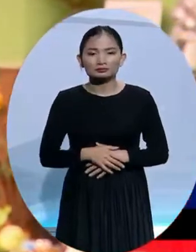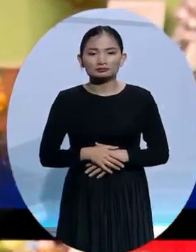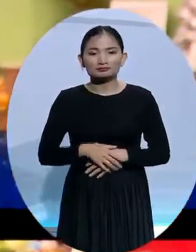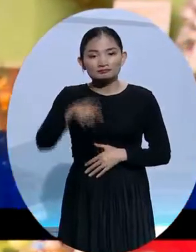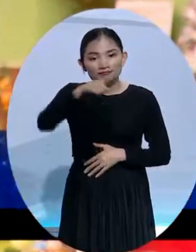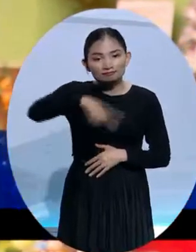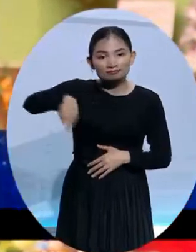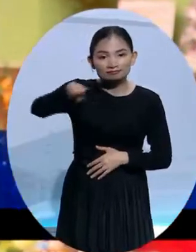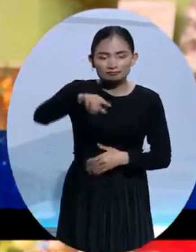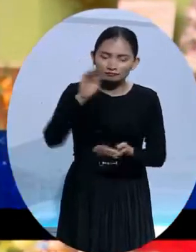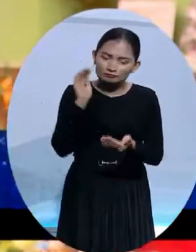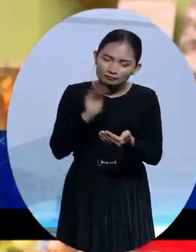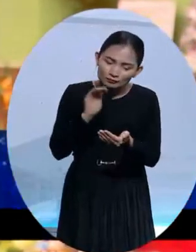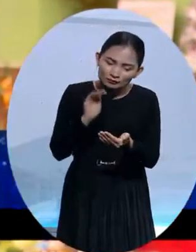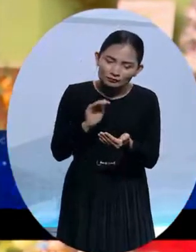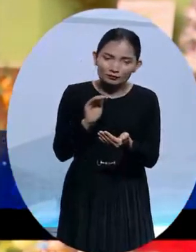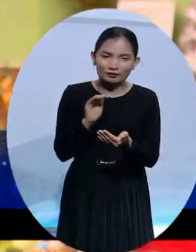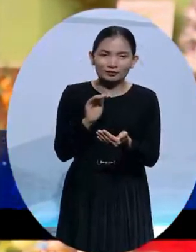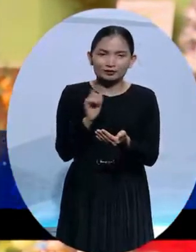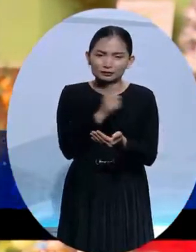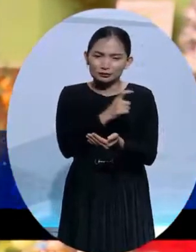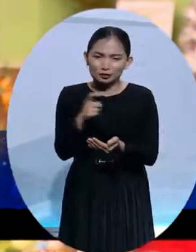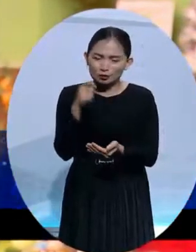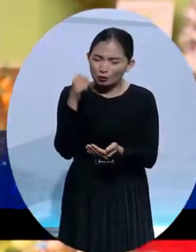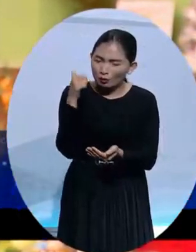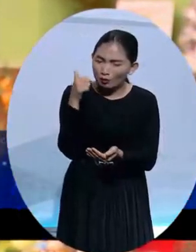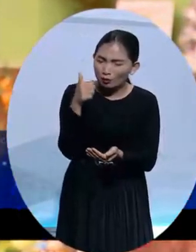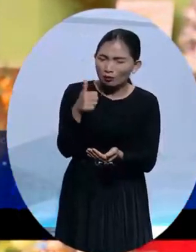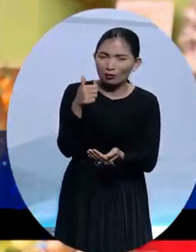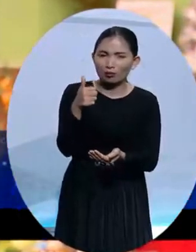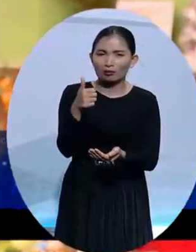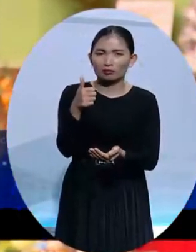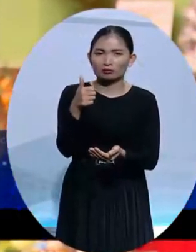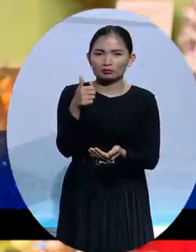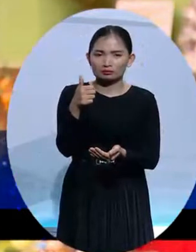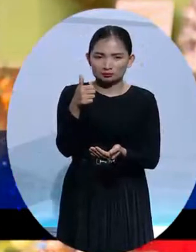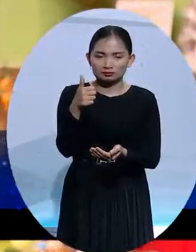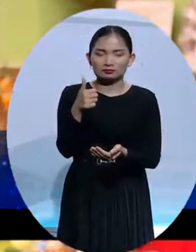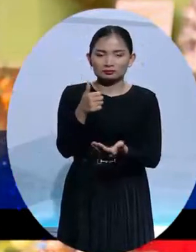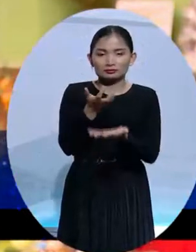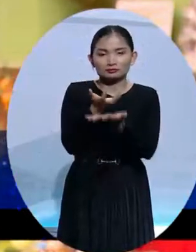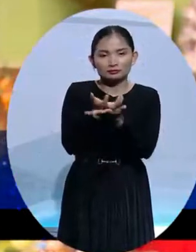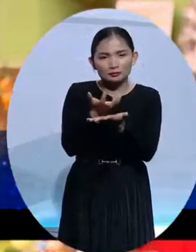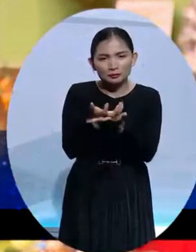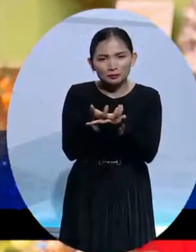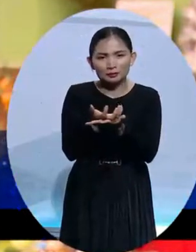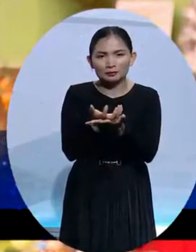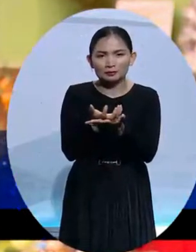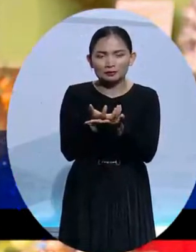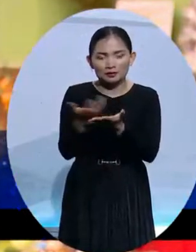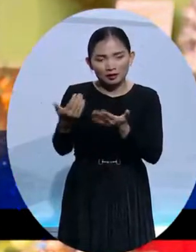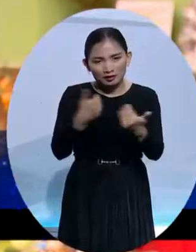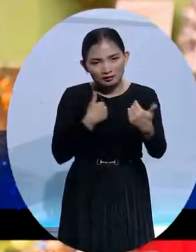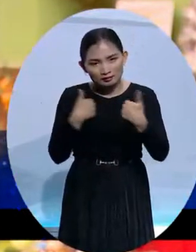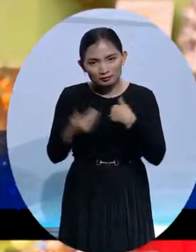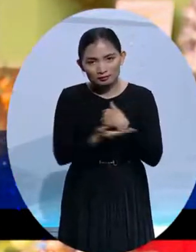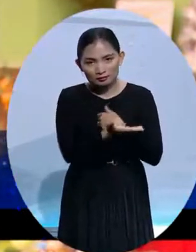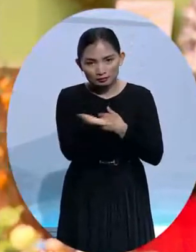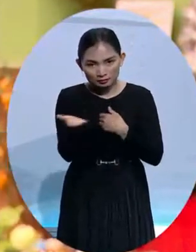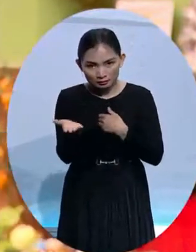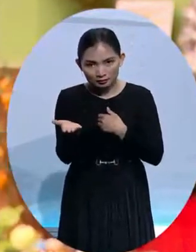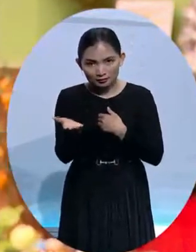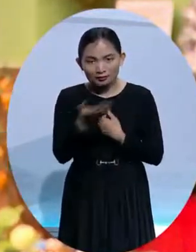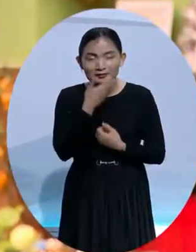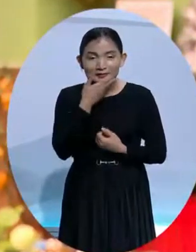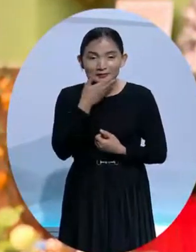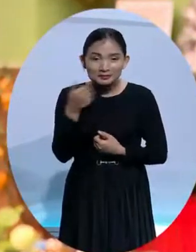dưỡng cái điều tốt đẹp để mà chúng ta có thể tạo cho xã hội thêm những cái sự ảnh hưởng, nhất là đối với các bạn